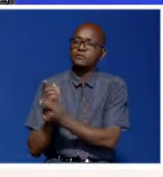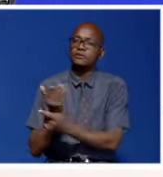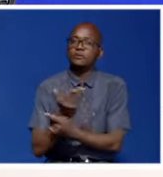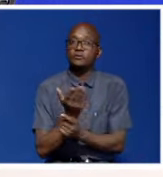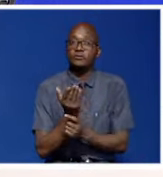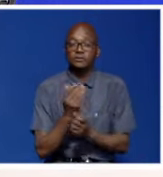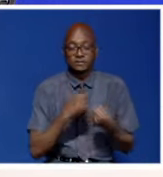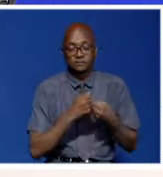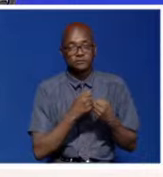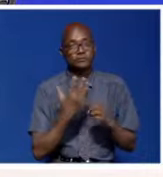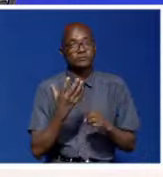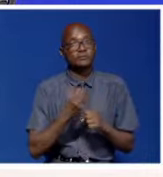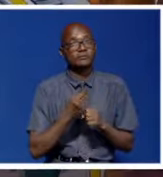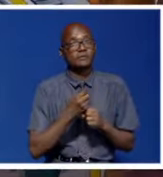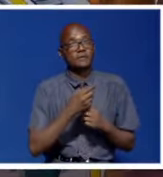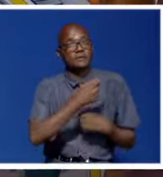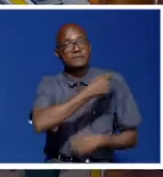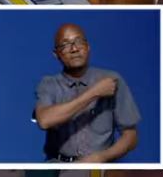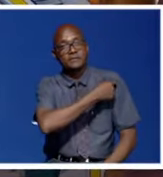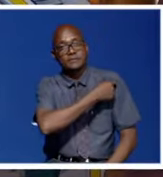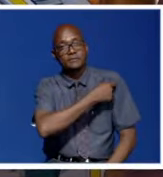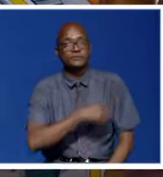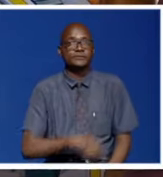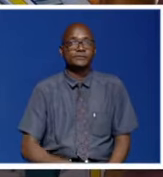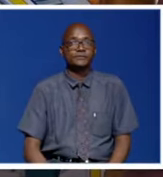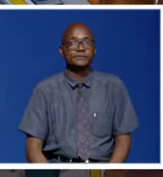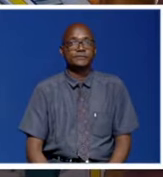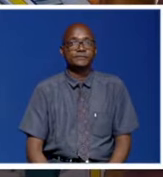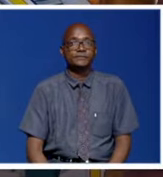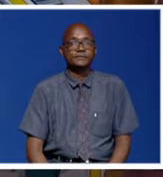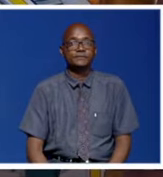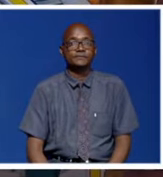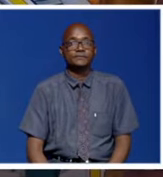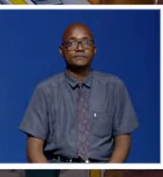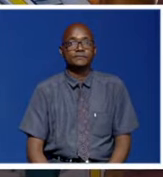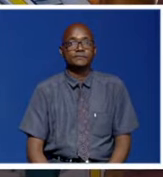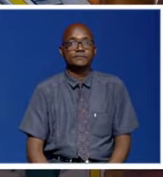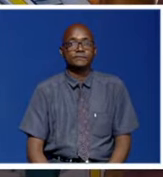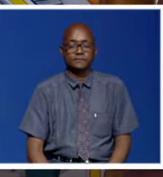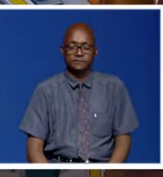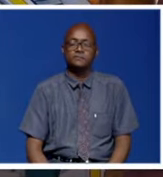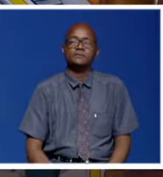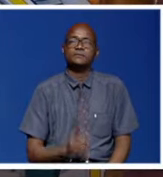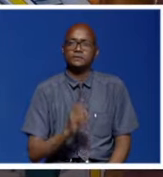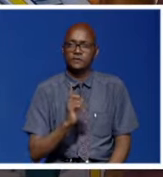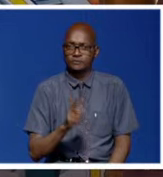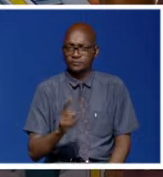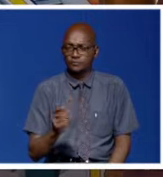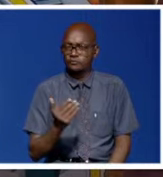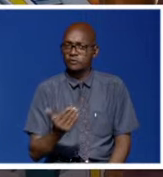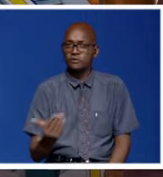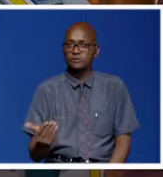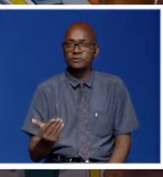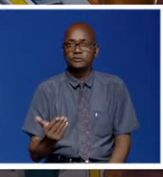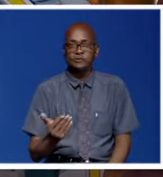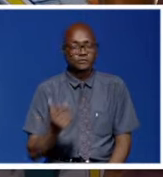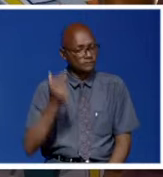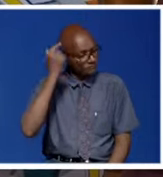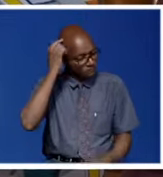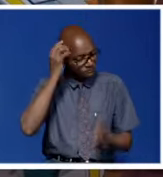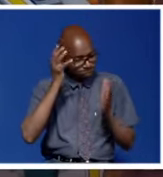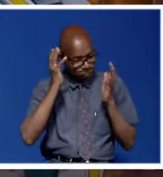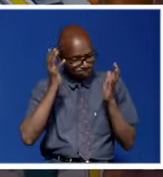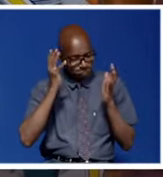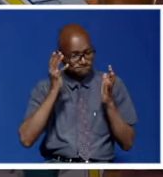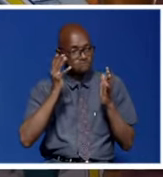ili wapate matibabu. Tuna watoto wa vichwa vikubwa na mgongo wazi ambao tumekuwa tukiwatibu kwa miaka mingi